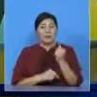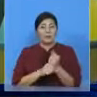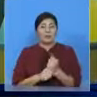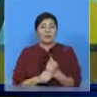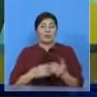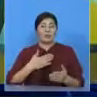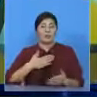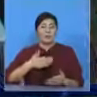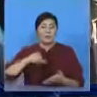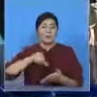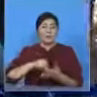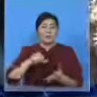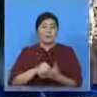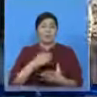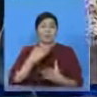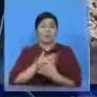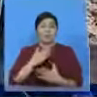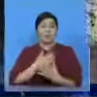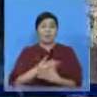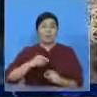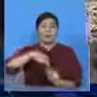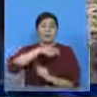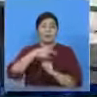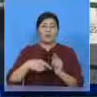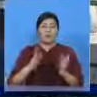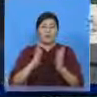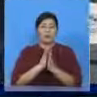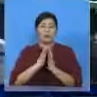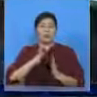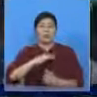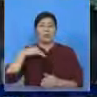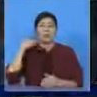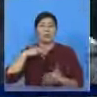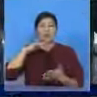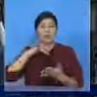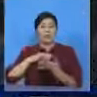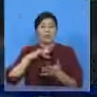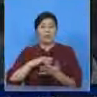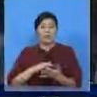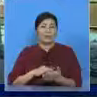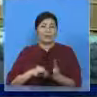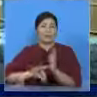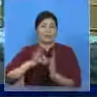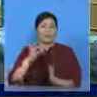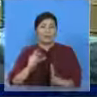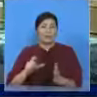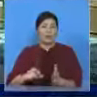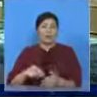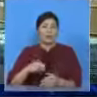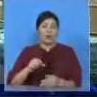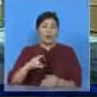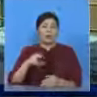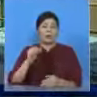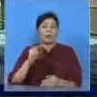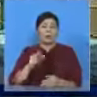қатысып, халыққа көмек беріп жүрген кәсіпкерге өтініш жеткізді. Ақтөбе қалалық мәслихатындағы Нұр Отан фракциясының мүшесі Ардақ